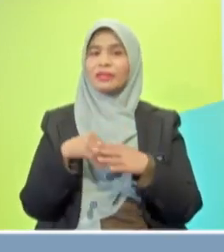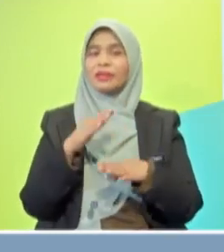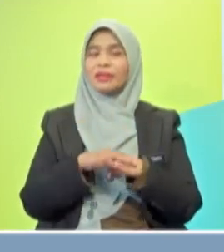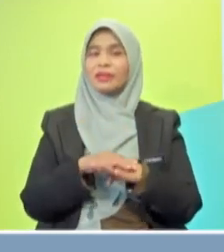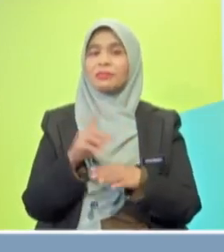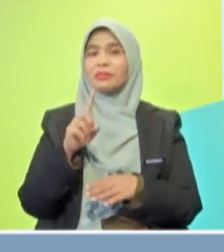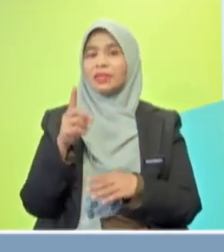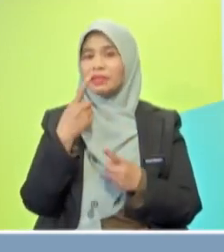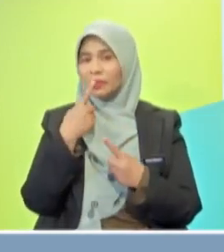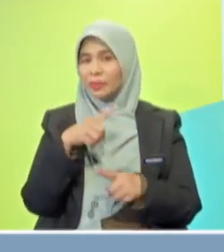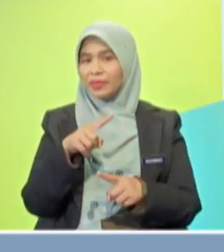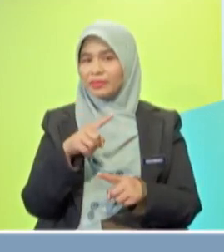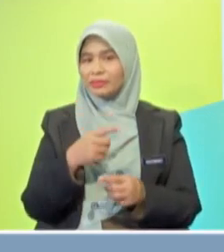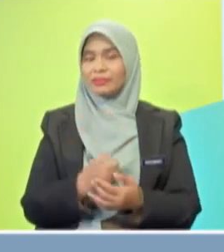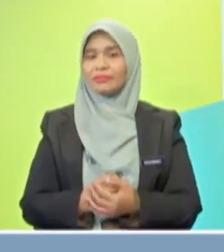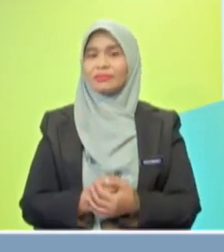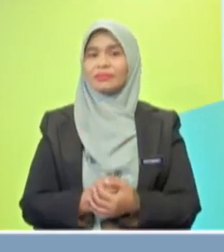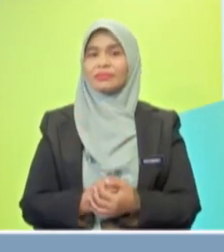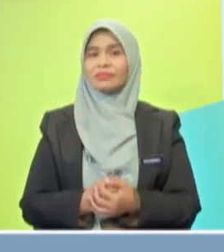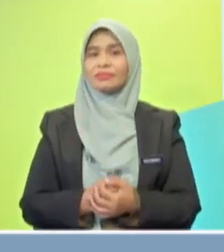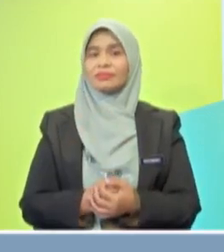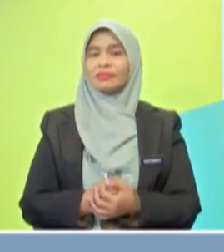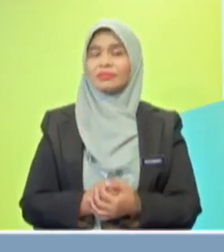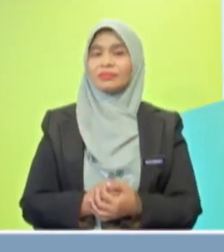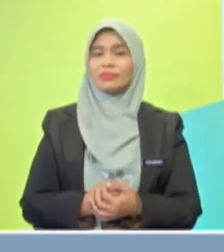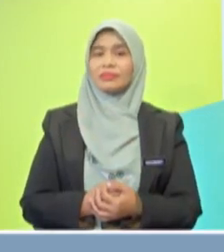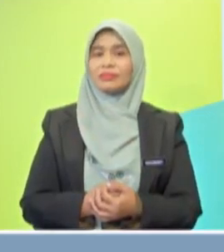Yang mana jawapannya? Okey, Fawaz, silakan.